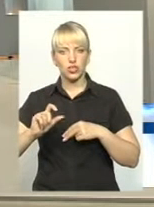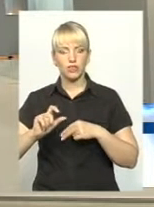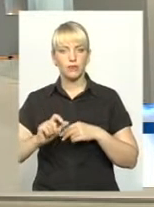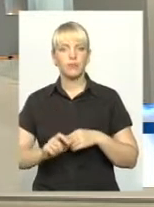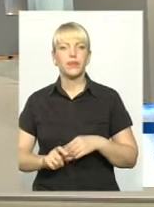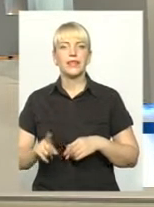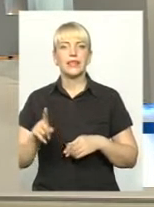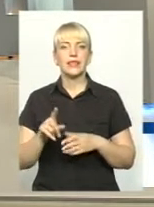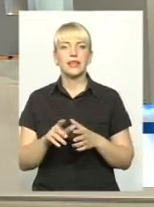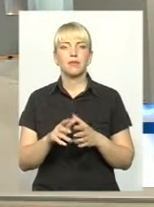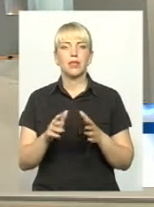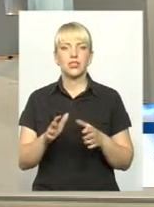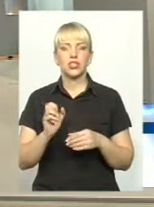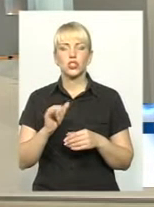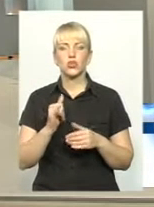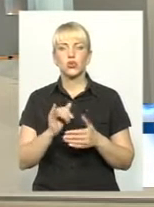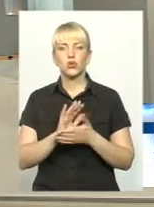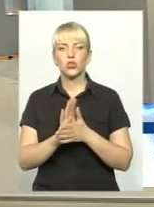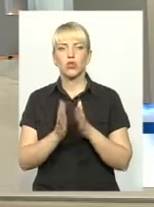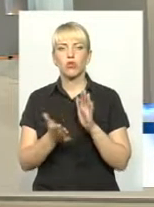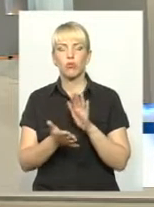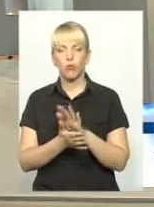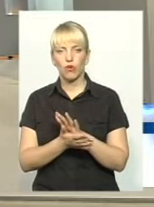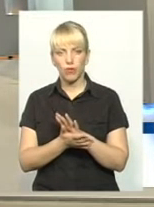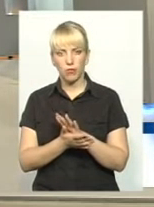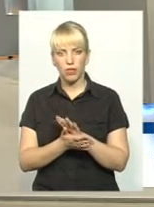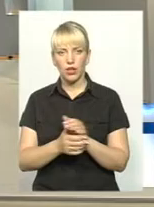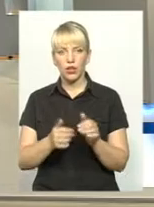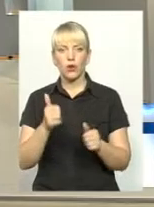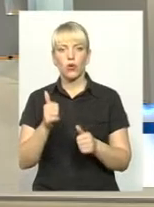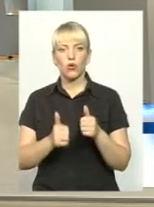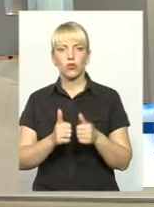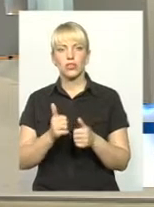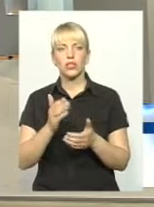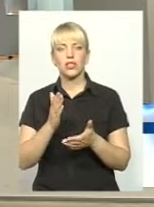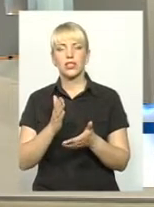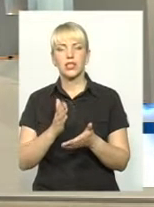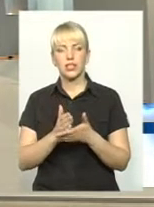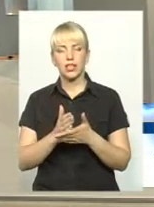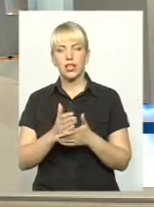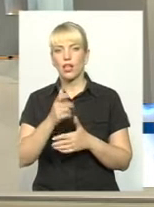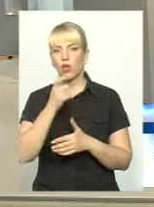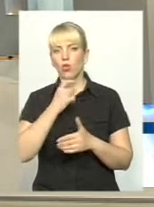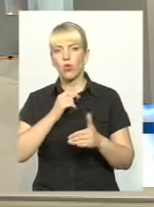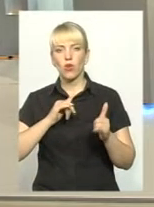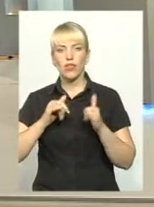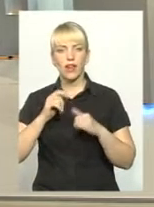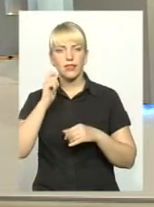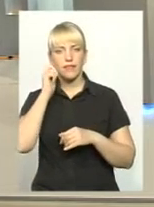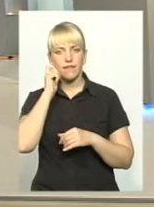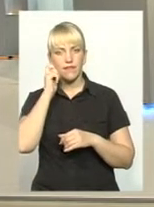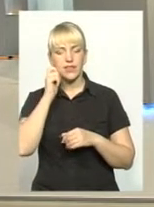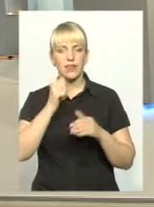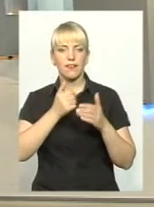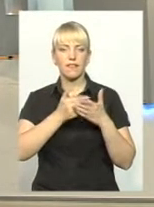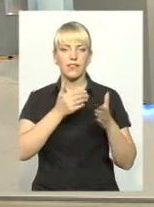що сьогодні умовами конкурсу є дуже лояльні вік від 18